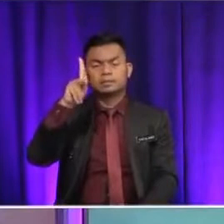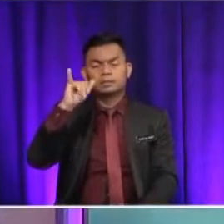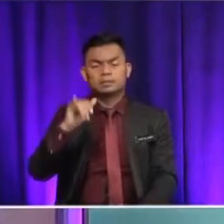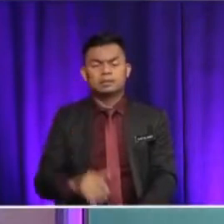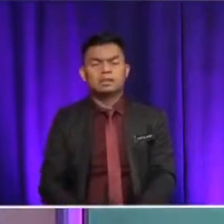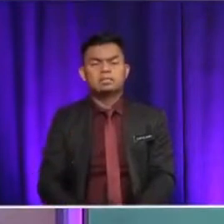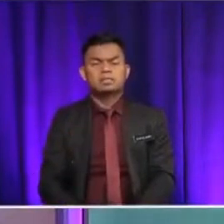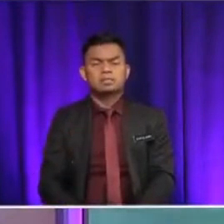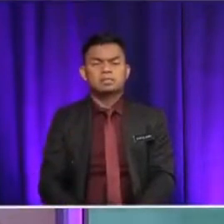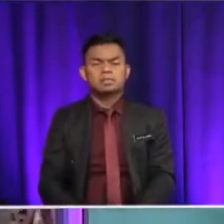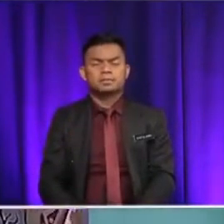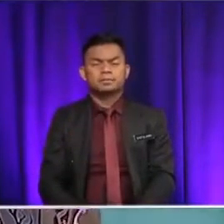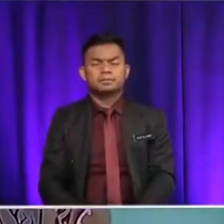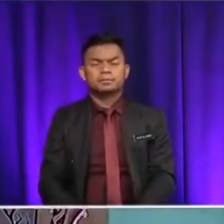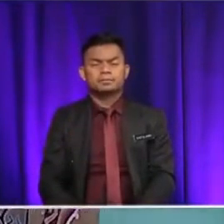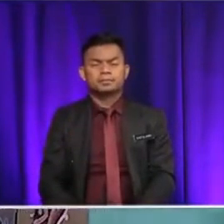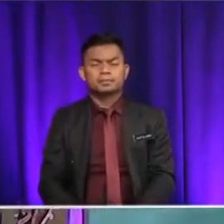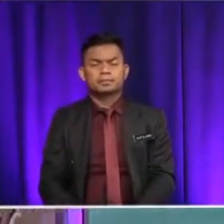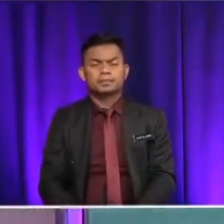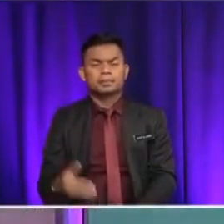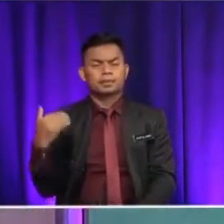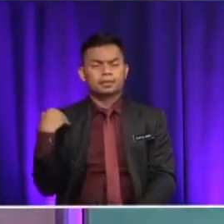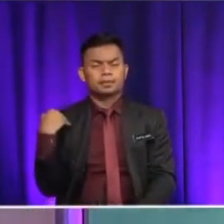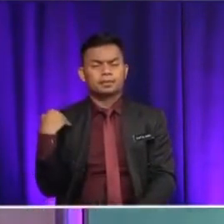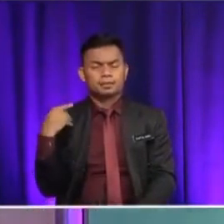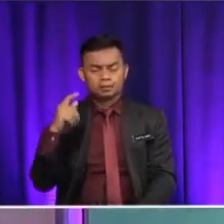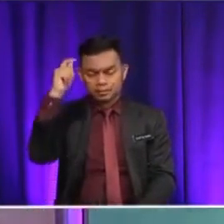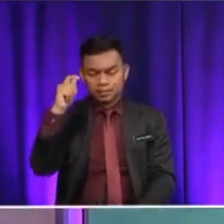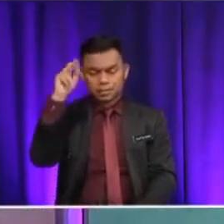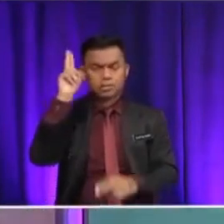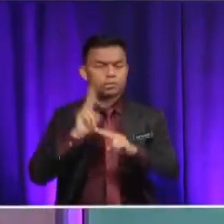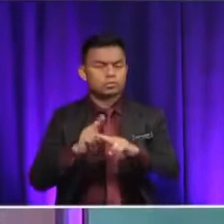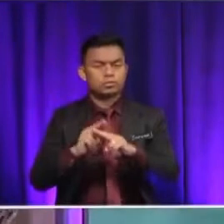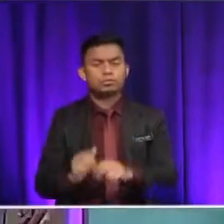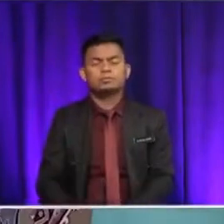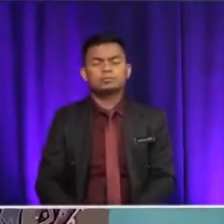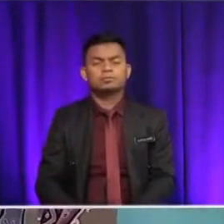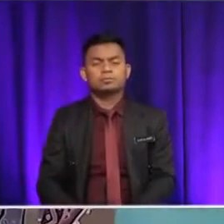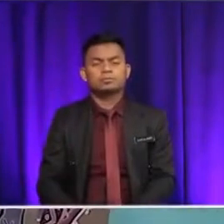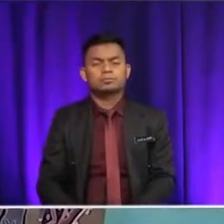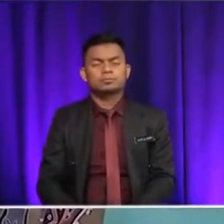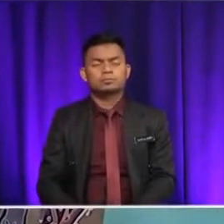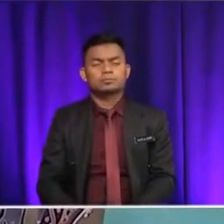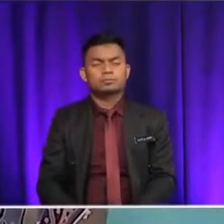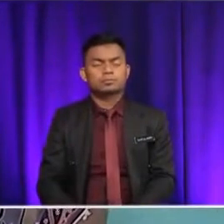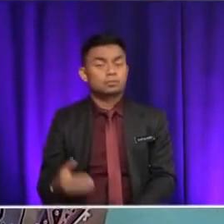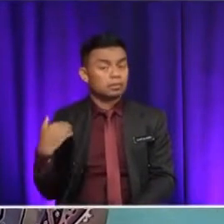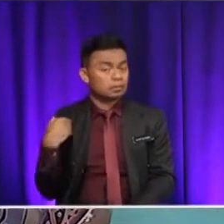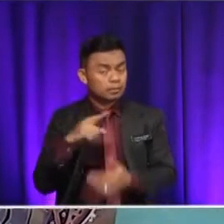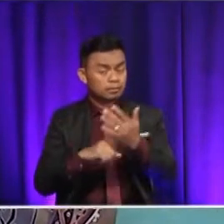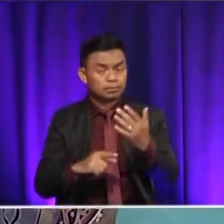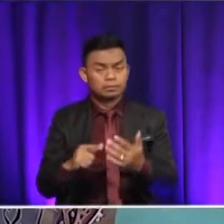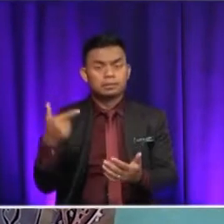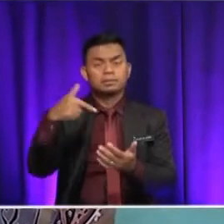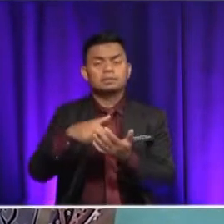sinki. Okey, ada tandas duduk. Ada tandas duduk. Okey, ada apa lagi? Ada besen